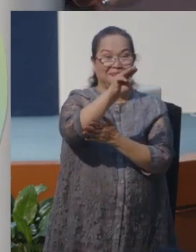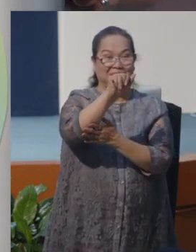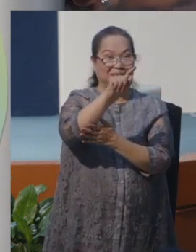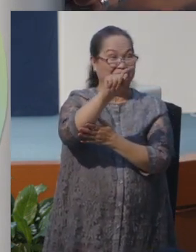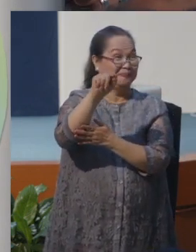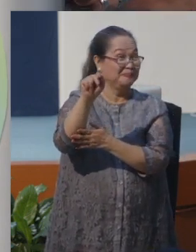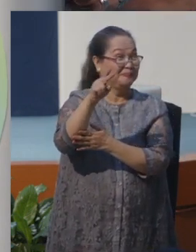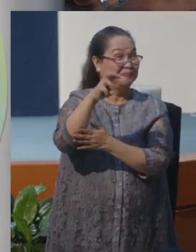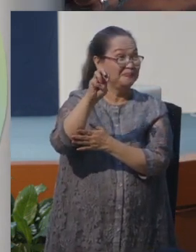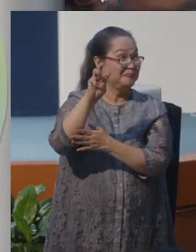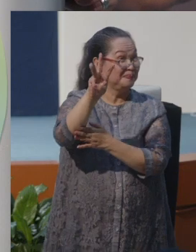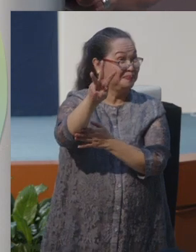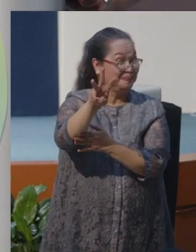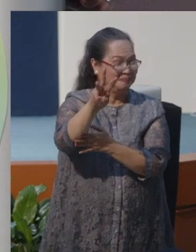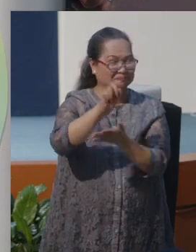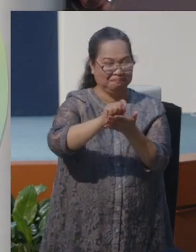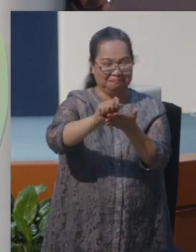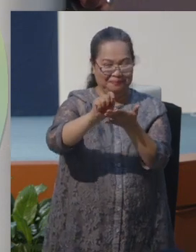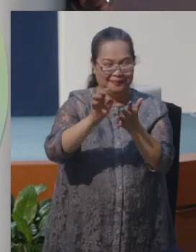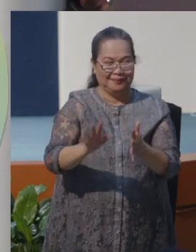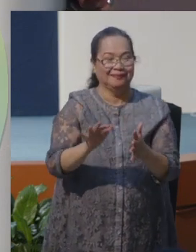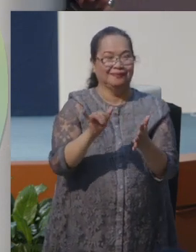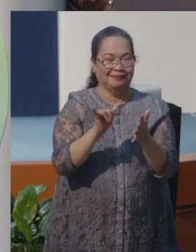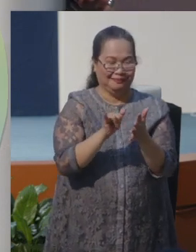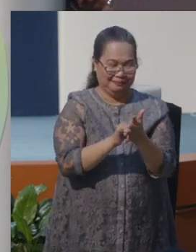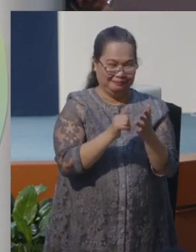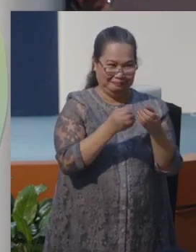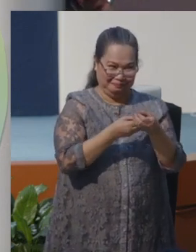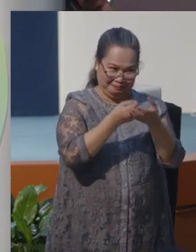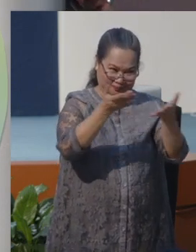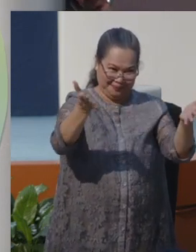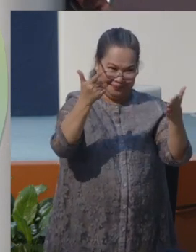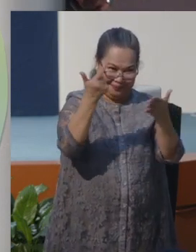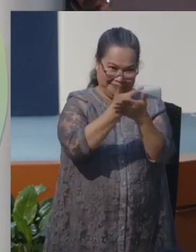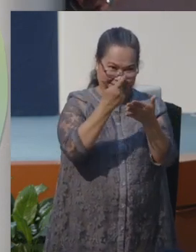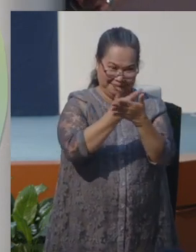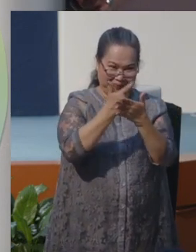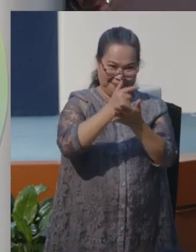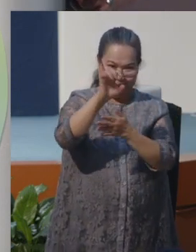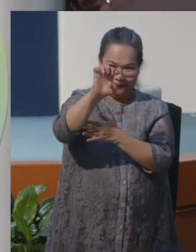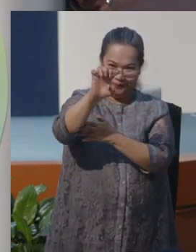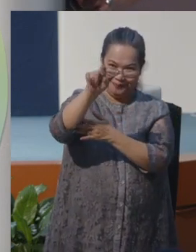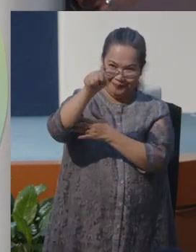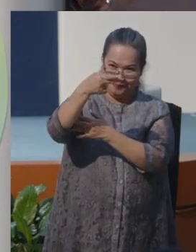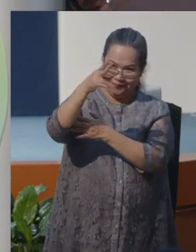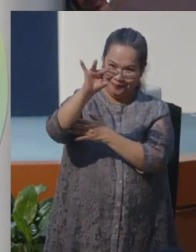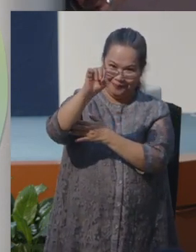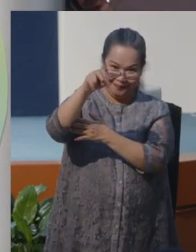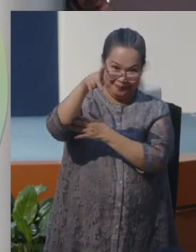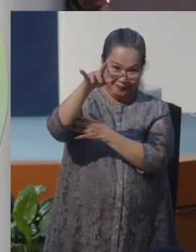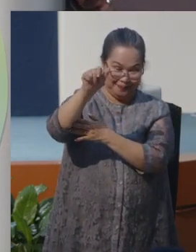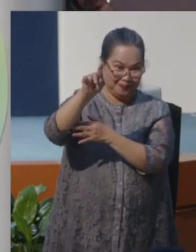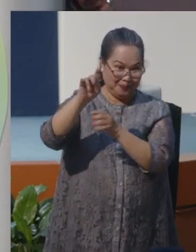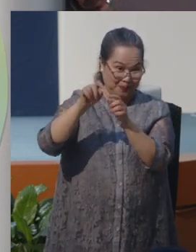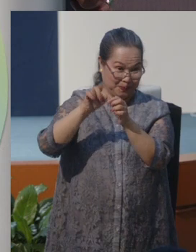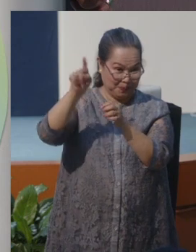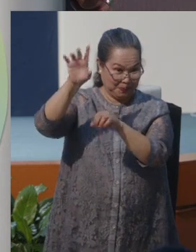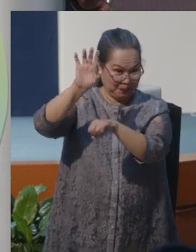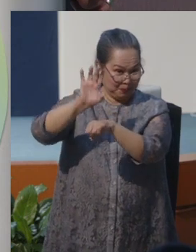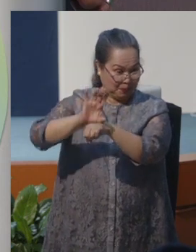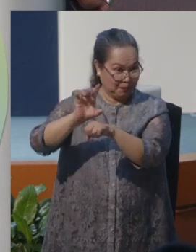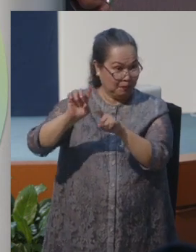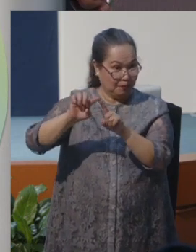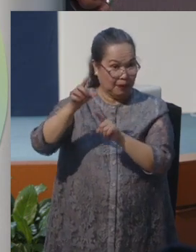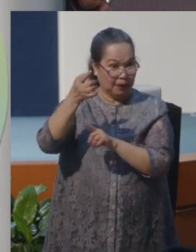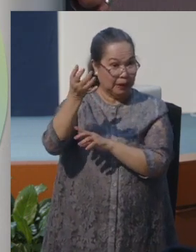course. At siya ay nagdala ng gospel sa Ethiopia, nagtayo ng isang church doon. But in